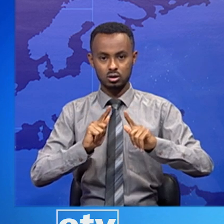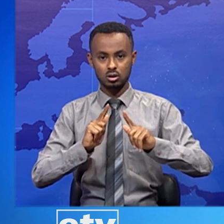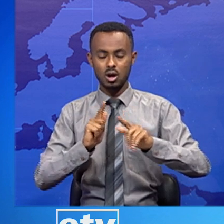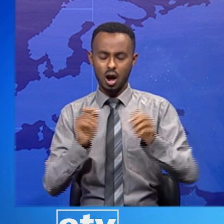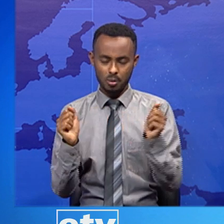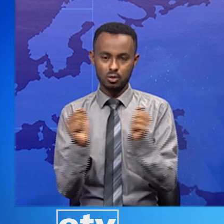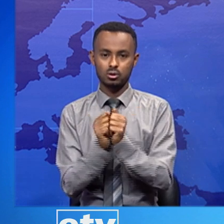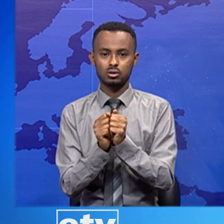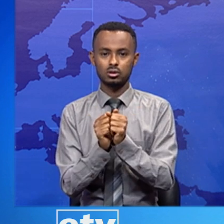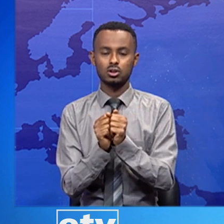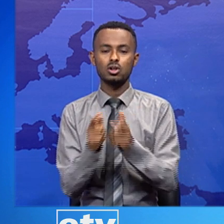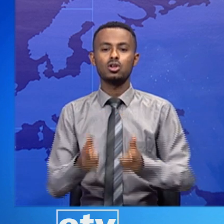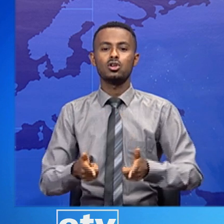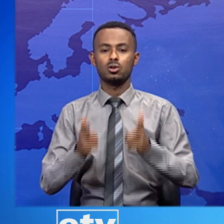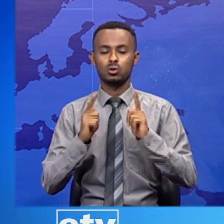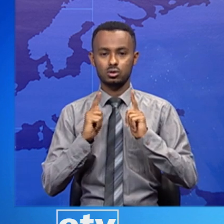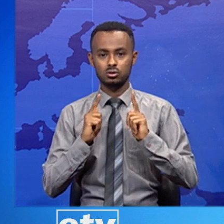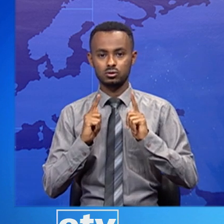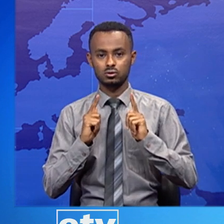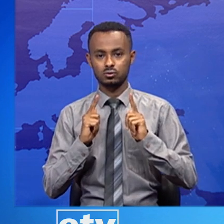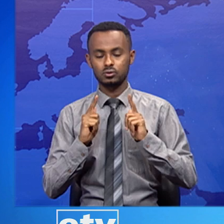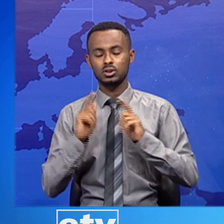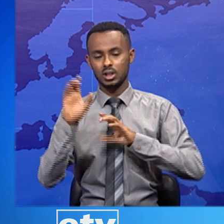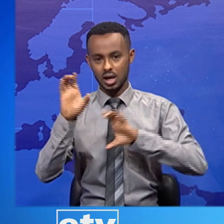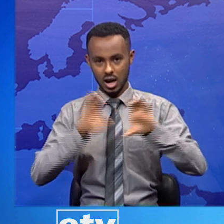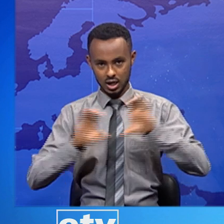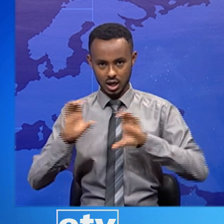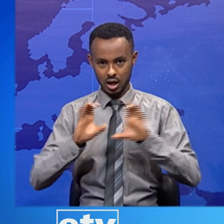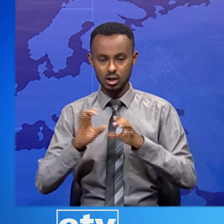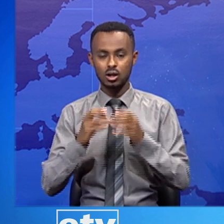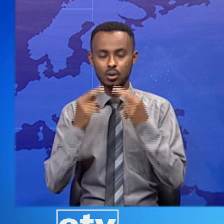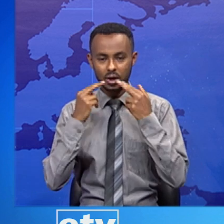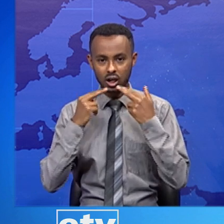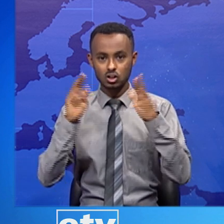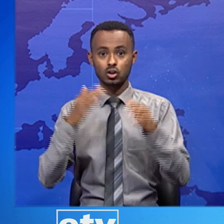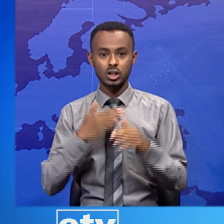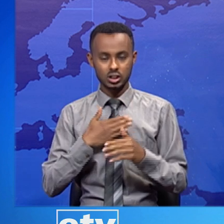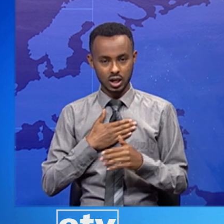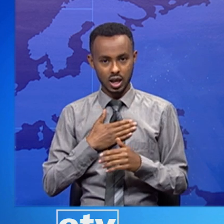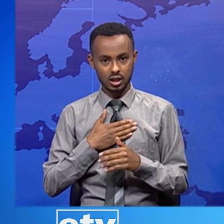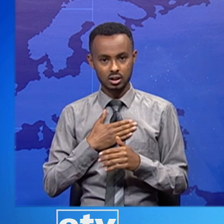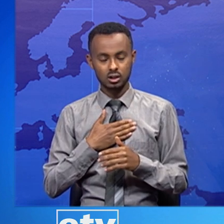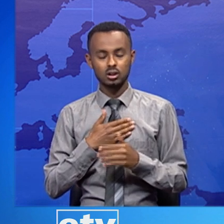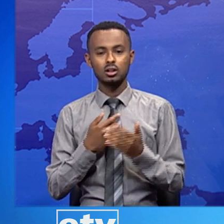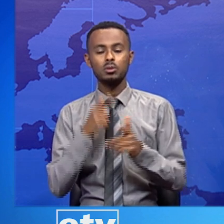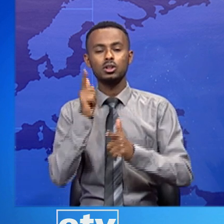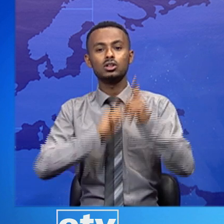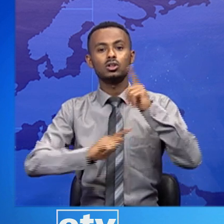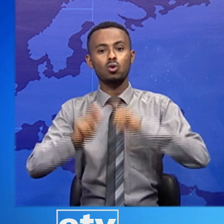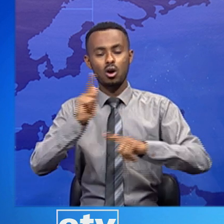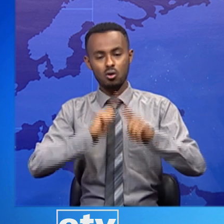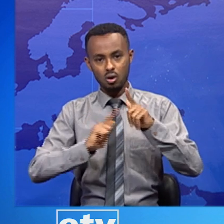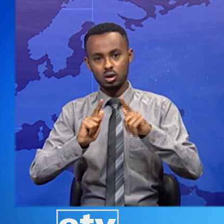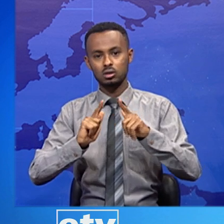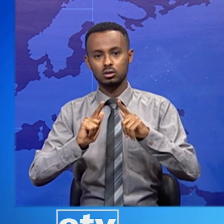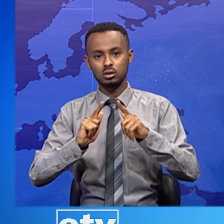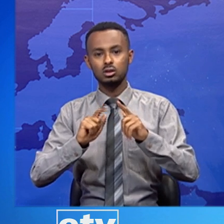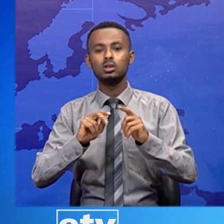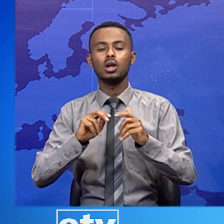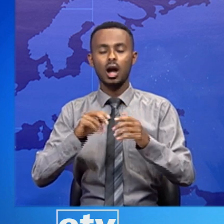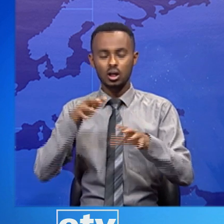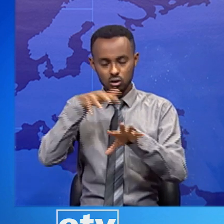አቡ እንዲኖር እናደርጋለን። መግለጫዎቻችን ላይ የምልክት ቋንቋም